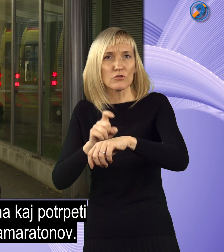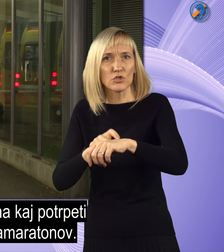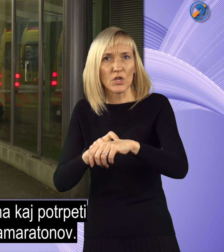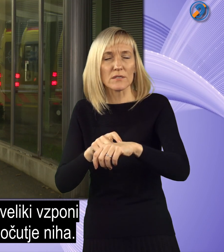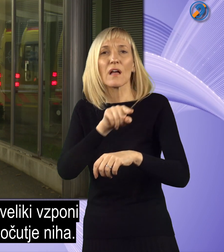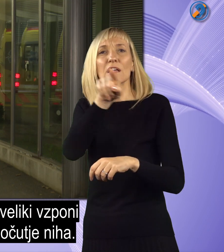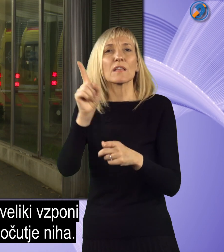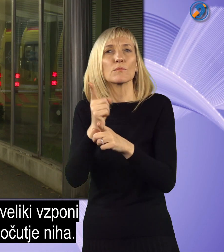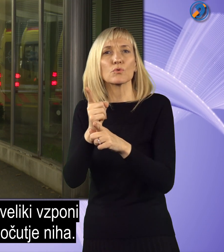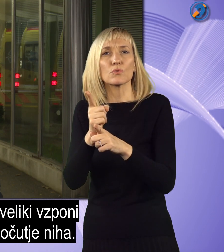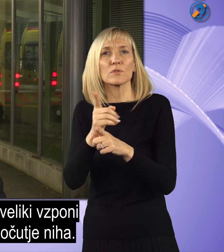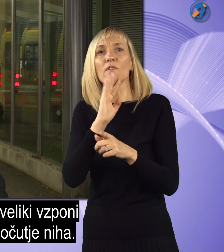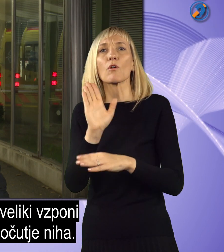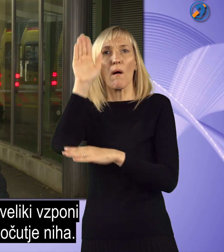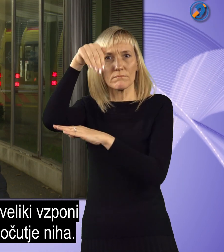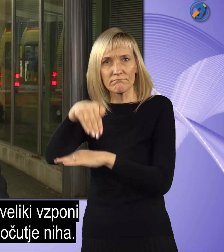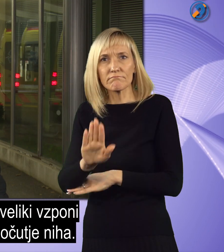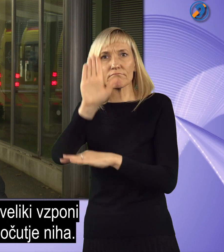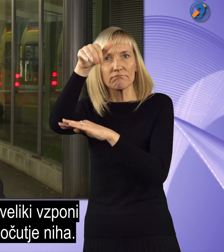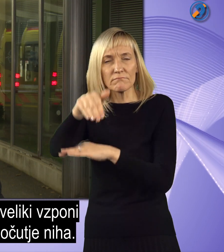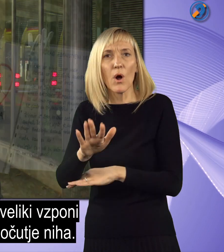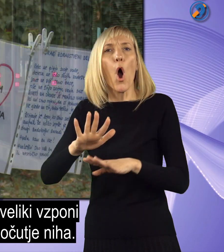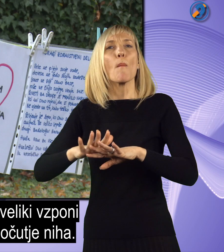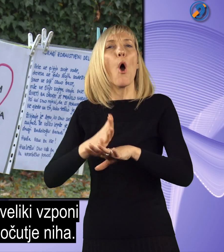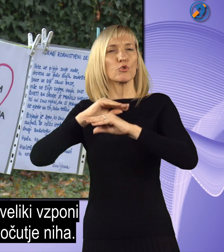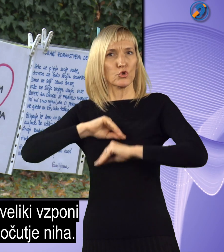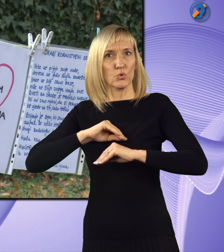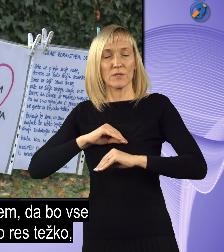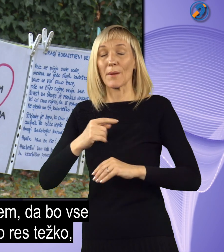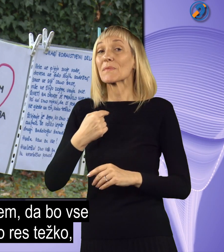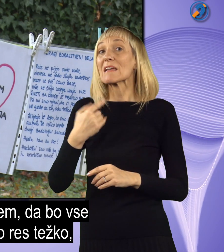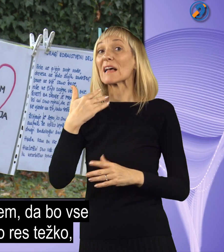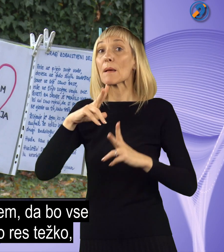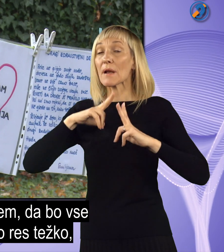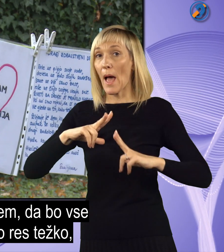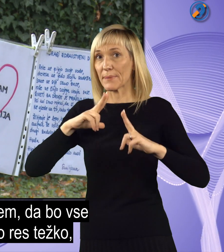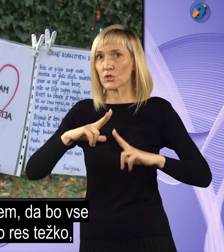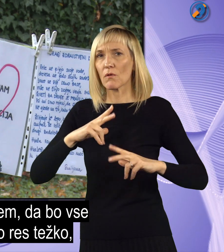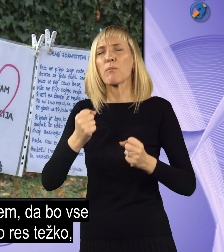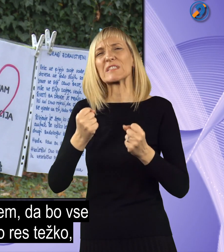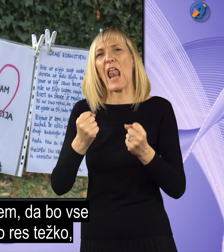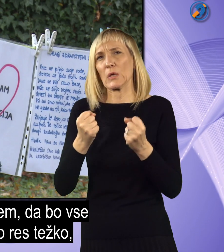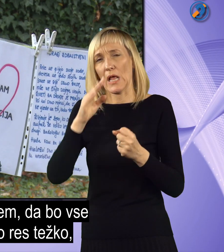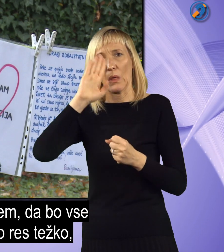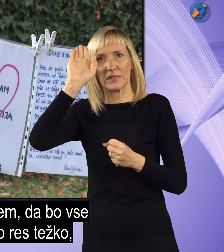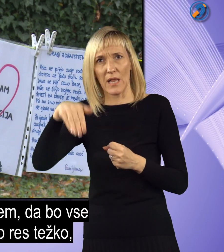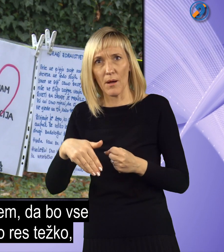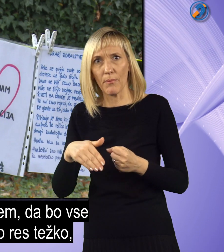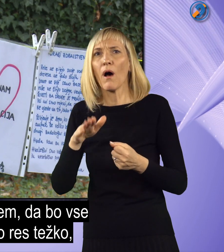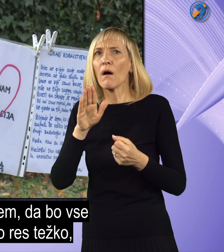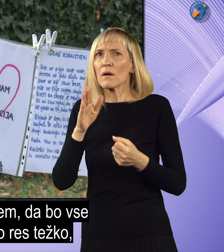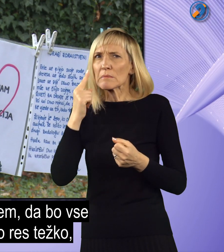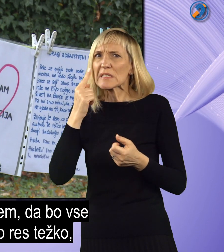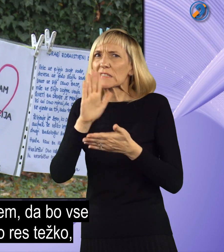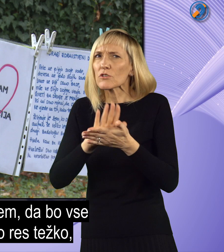ne. Tam so tudi veliki vzponi in padci in počutje niha. Pričakovala sem, da bo vse zelo slabo, mogoče